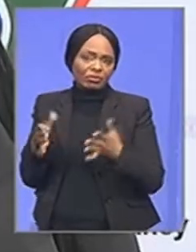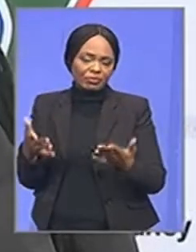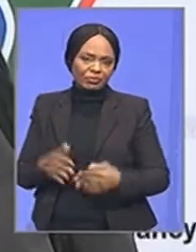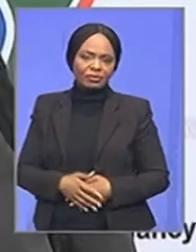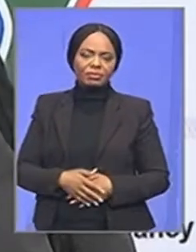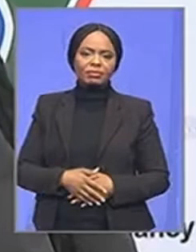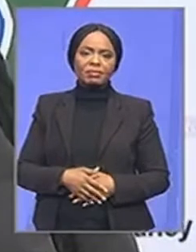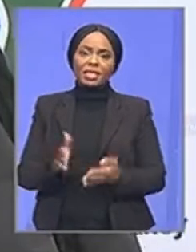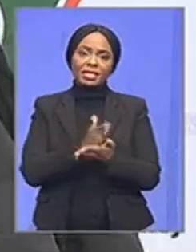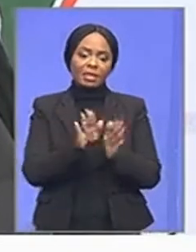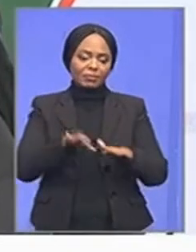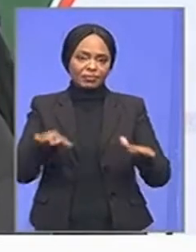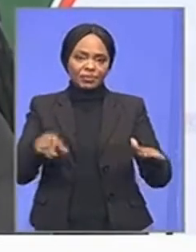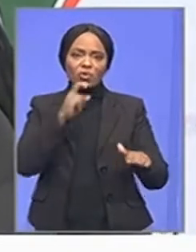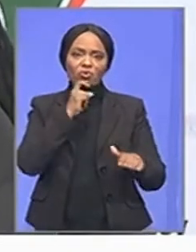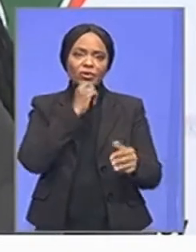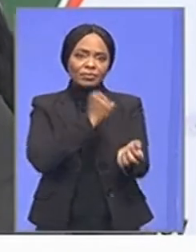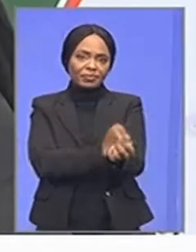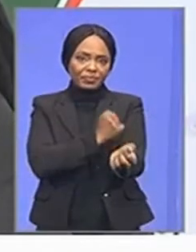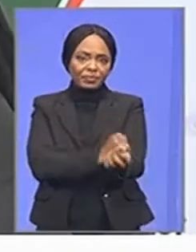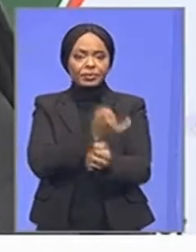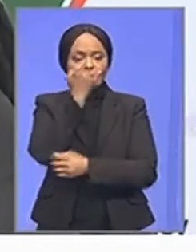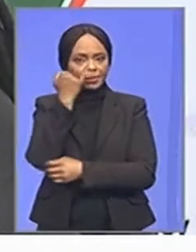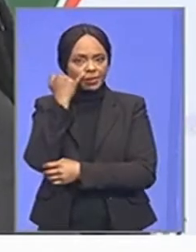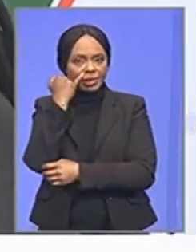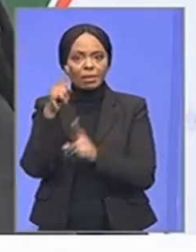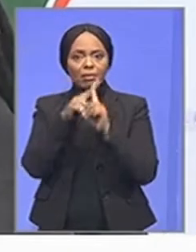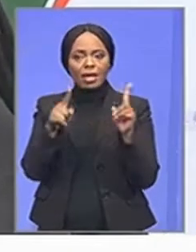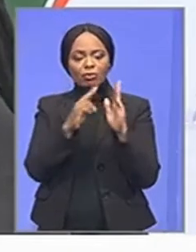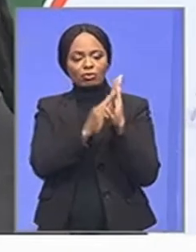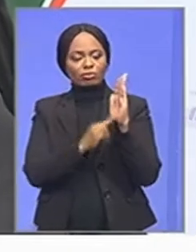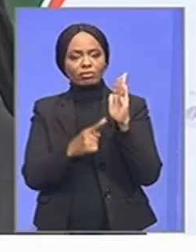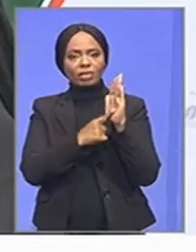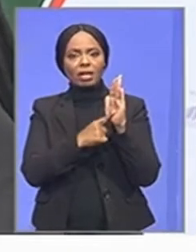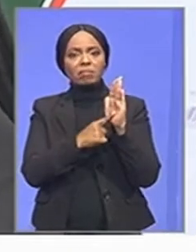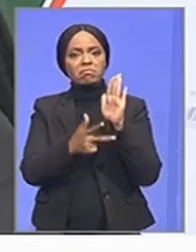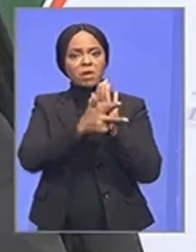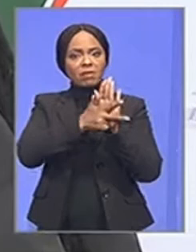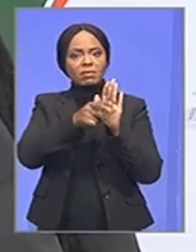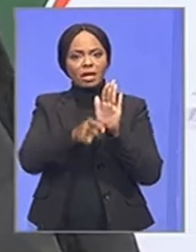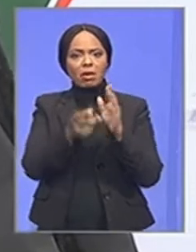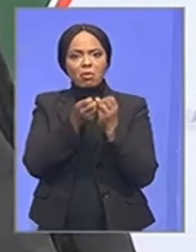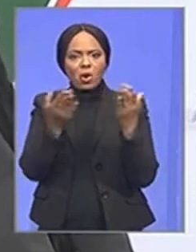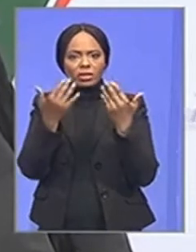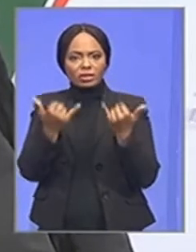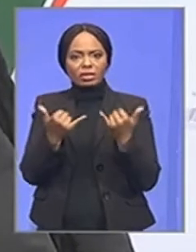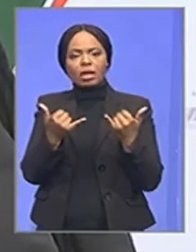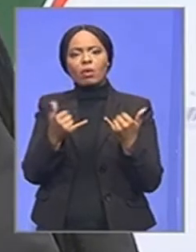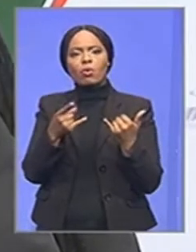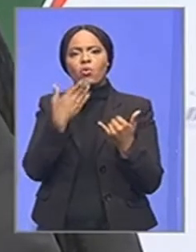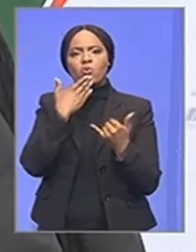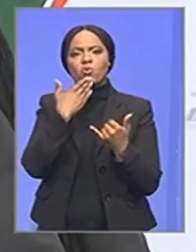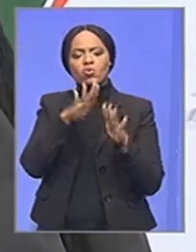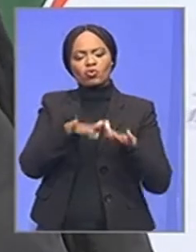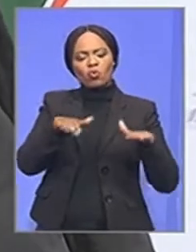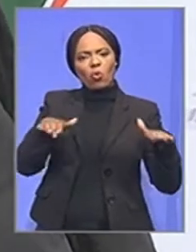mare since these regulations di fetsa go nna in place, ba bantsi le ba ileng gore ba ne ba ntse ba tsena dikolo because ba sa